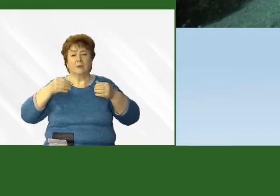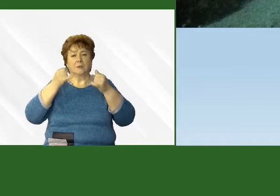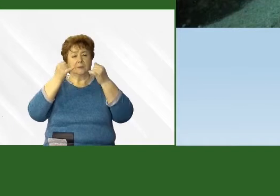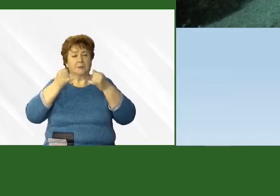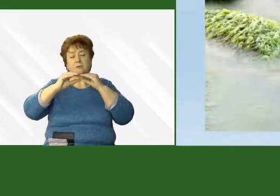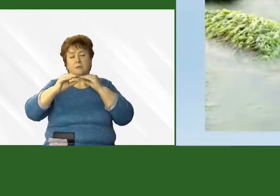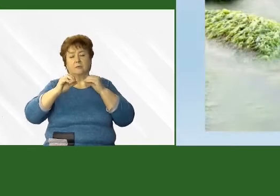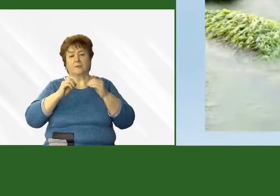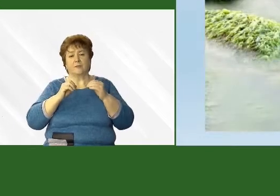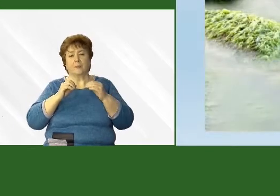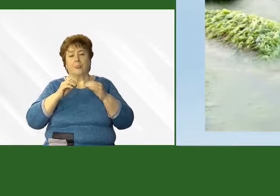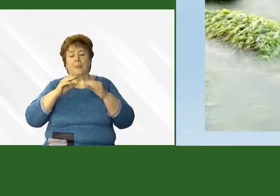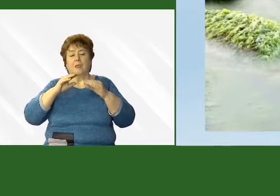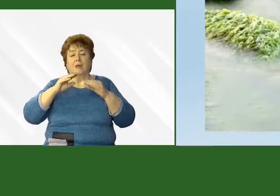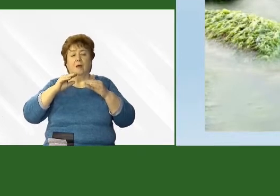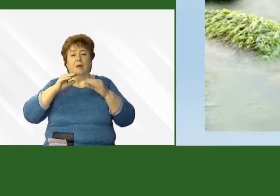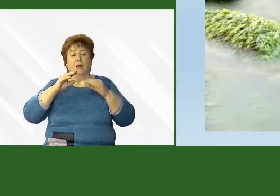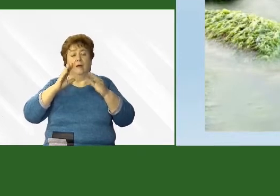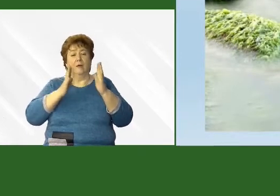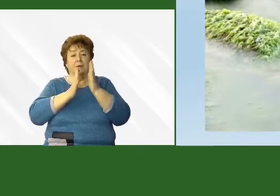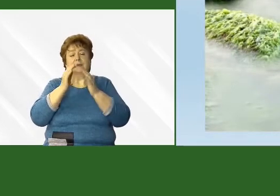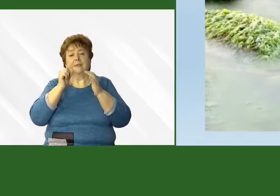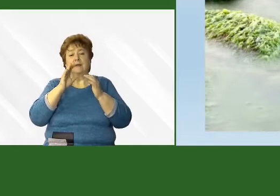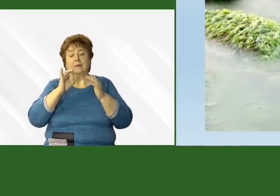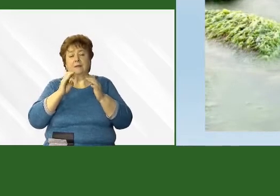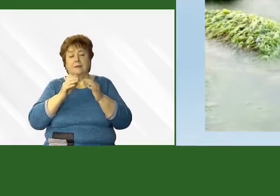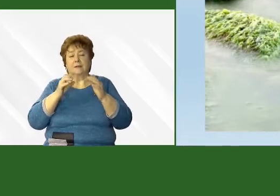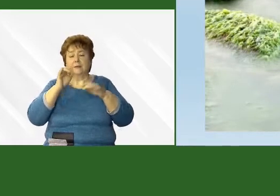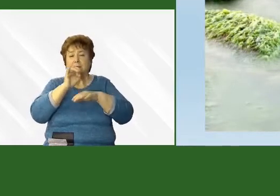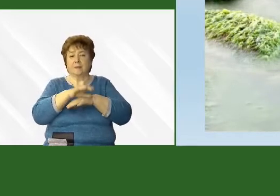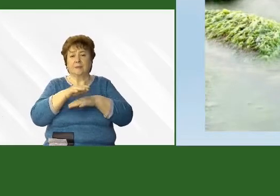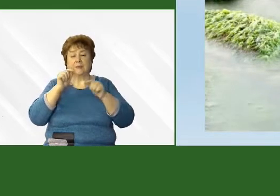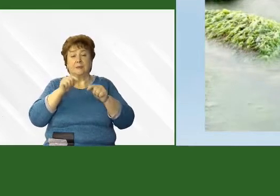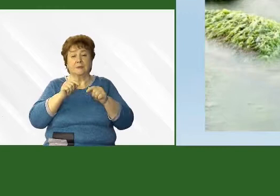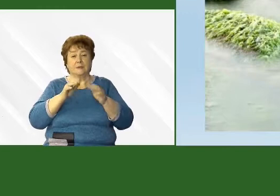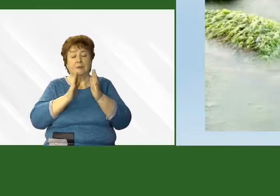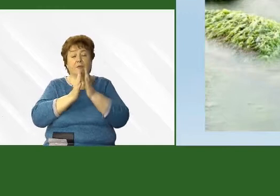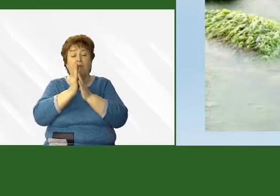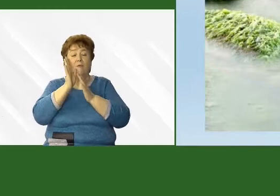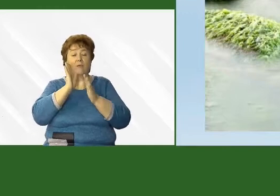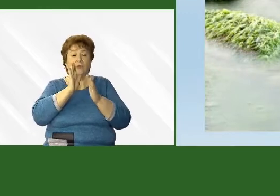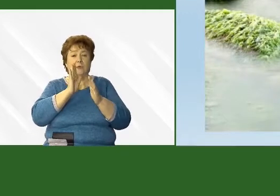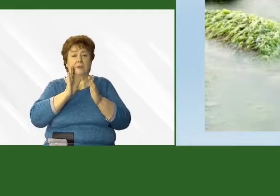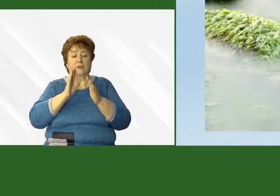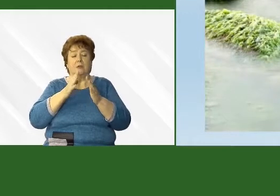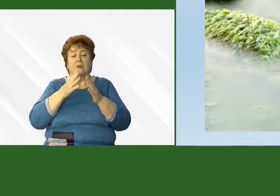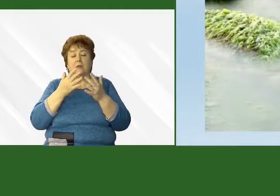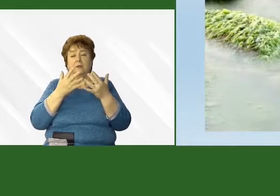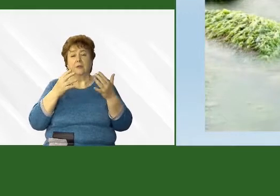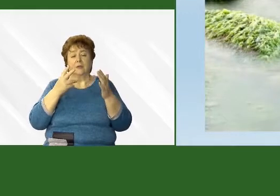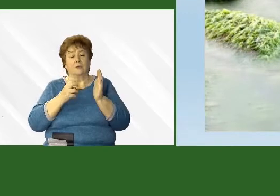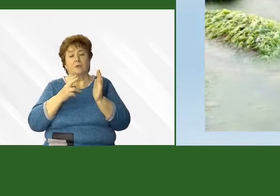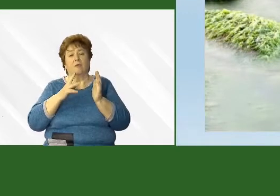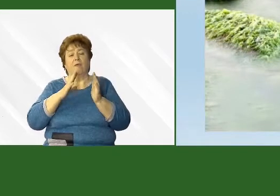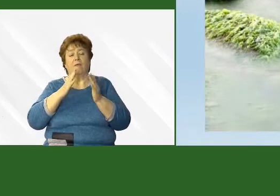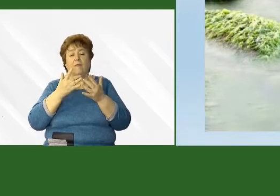озонового слоя. Флора Антарктиды очень бедна. Больше всего здесь водорослей, около 700